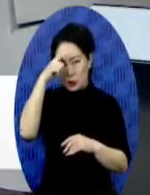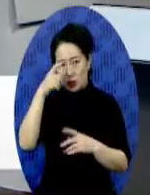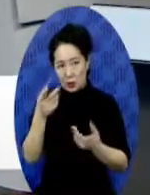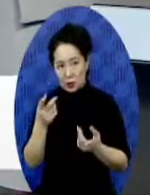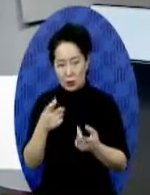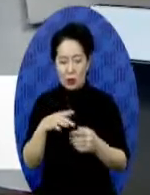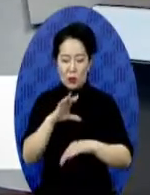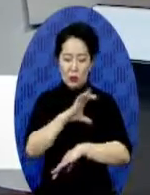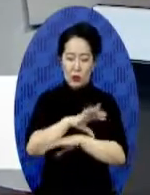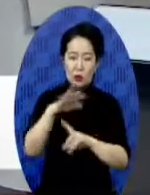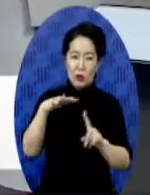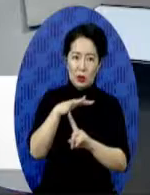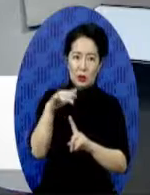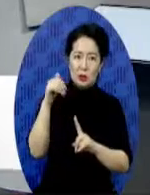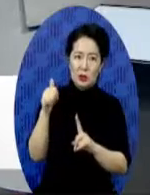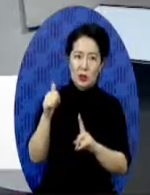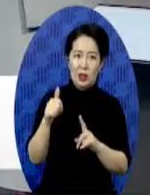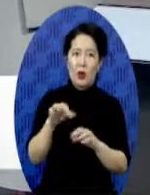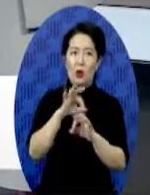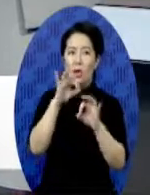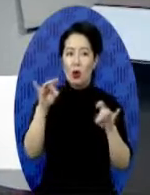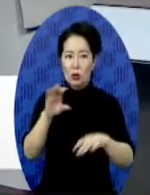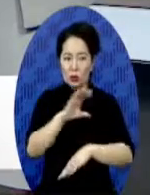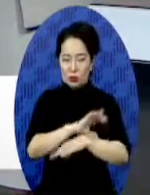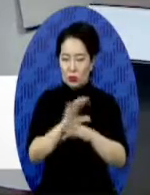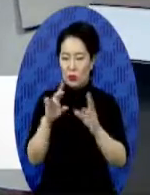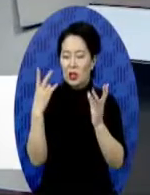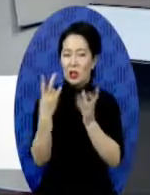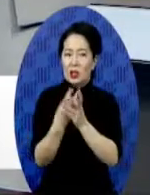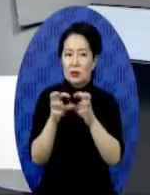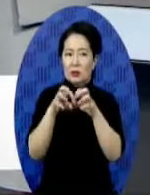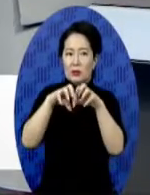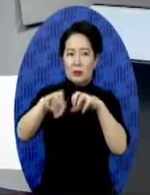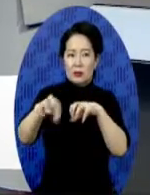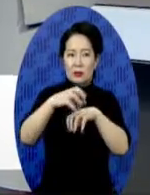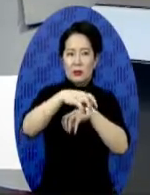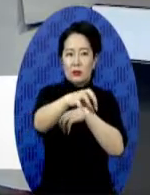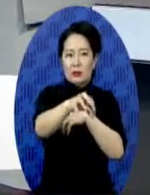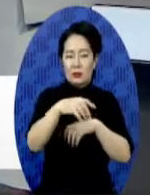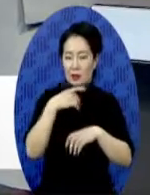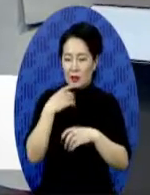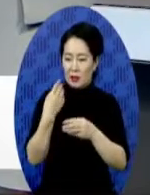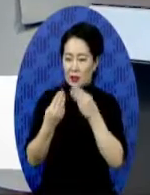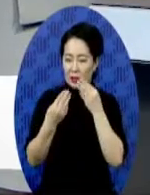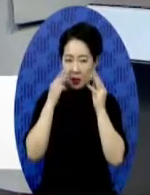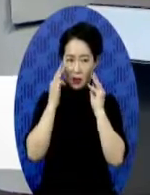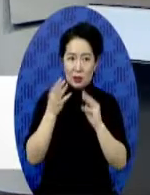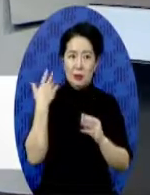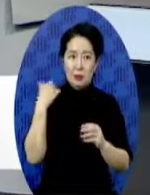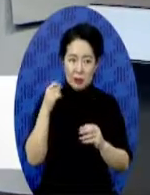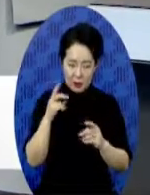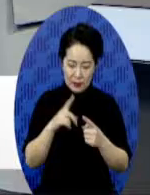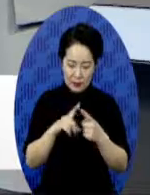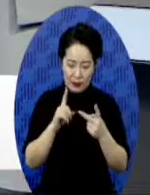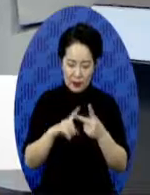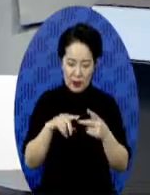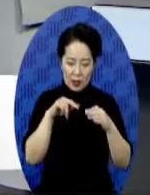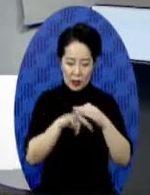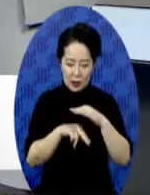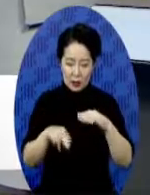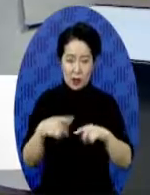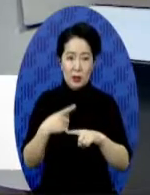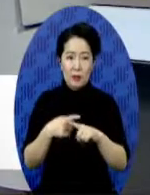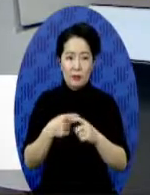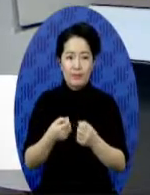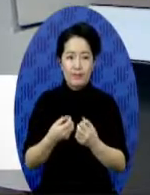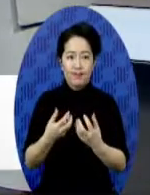бүрдүүлсэн одоо хангалттай байгаа өөр сургуульд нэгтгэх хэлбрээр бол шийдсэн байгаа. За цэцэрлэгийн хувьд бас тодорхой хэмжээгээр нэмэгдсэн.